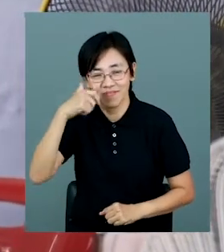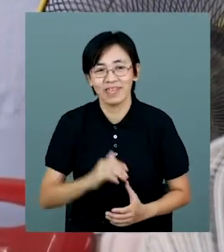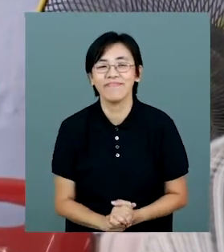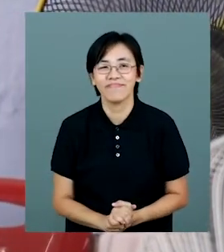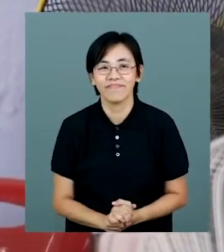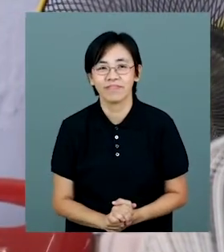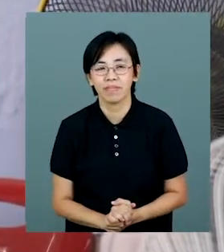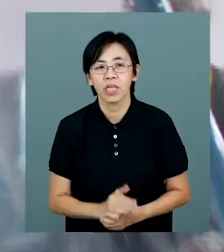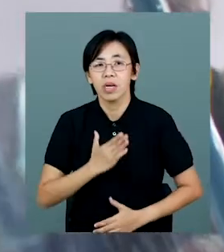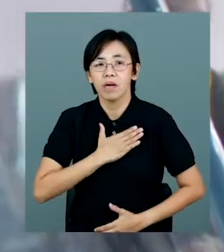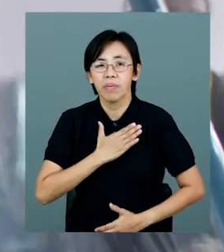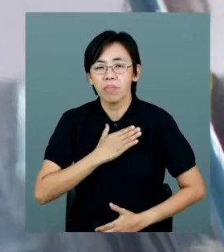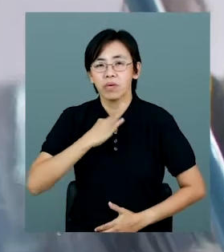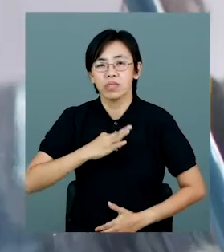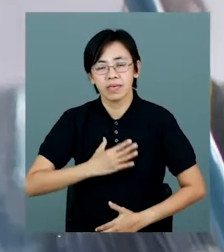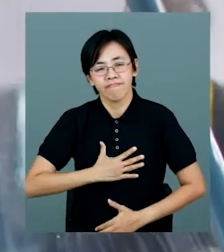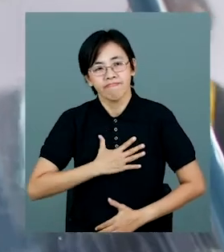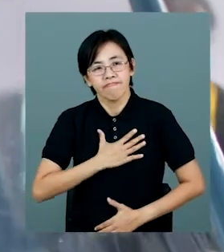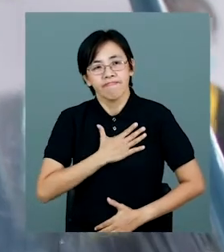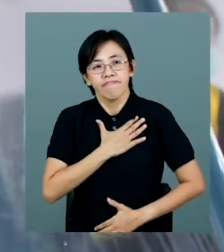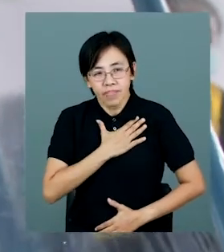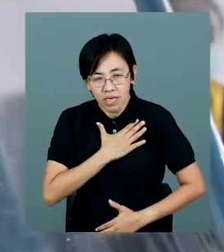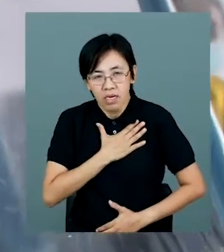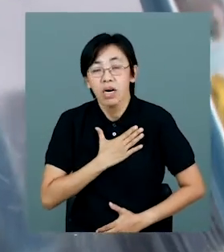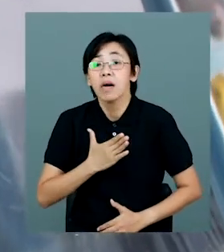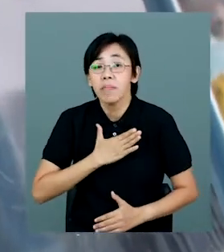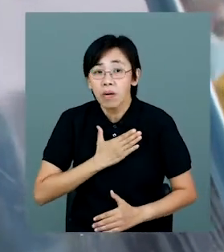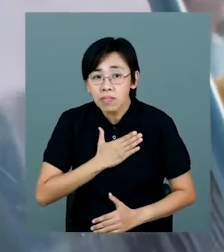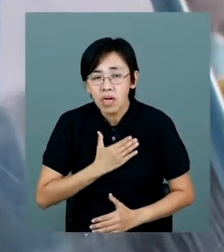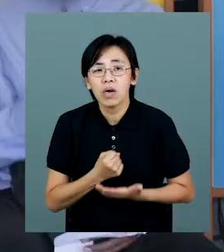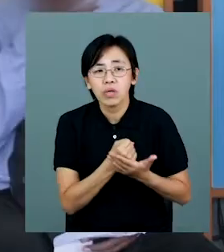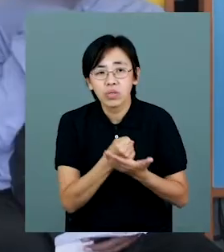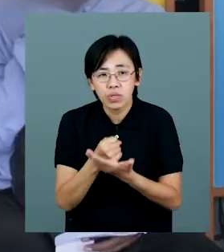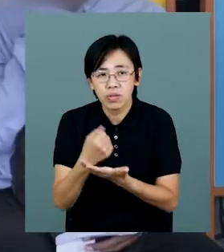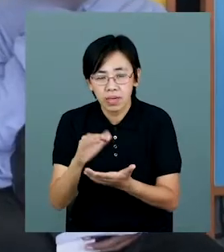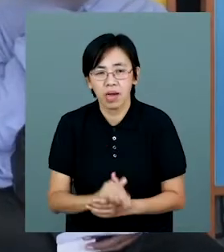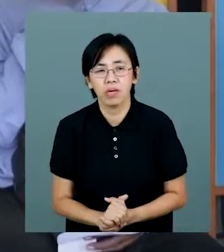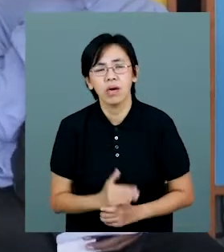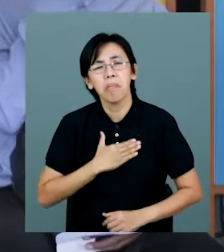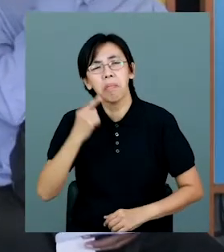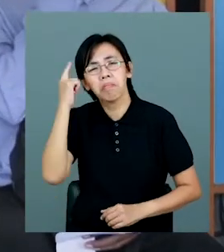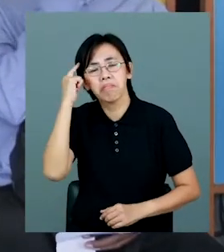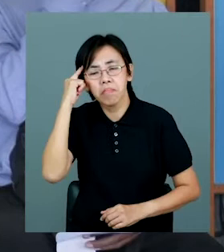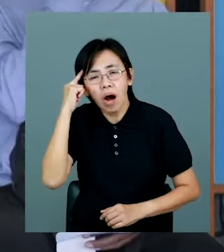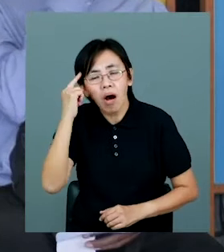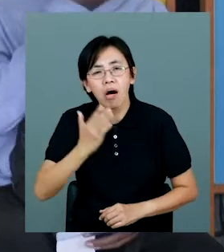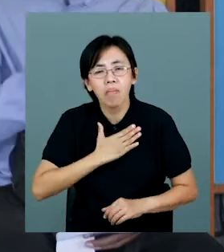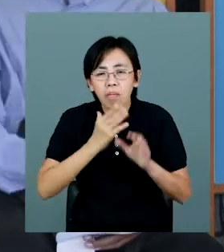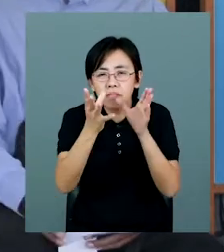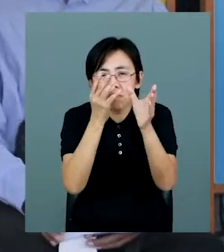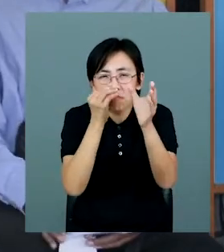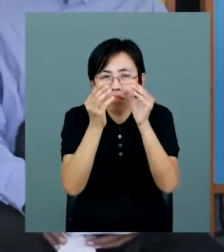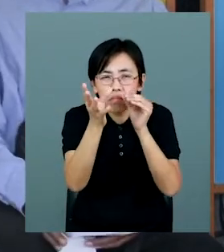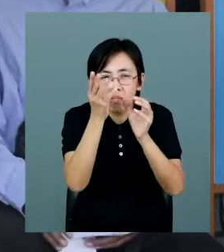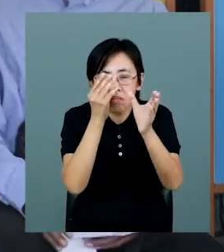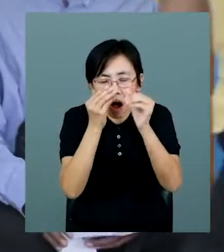ผมรู้สึกภูมิใจมากด้วยครับภูมิใจมากแล้วก็ผมอ่ะได้ช่วยเหลือแล้วแต่ผมคิดว่าผมได้เรียนรู้ม